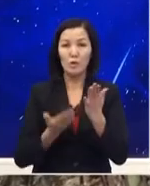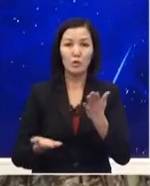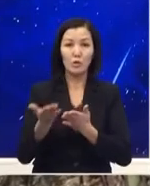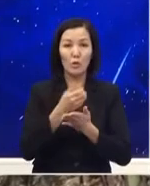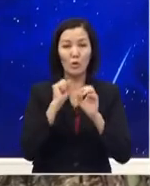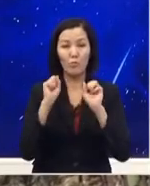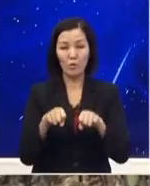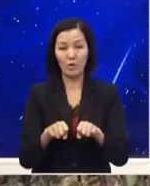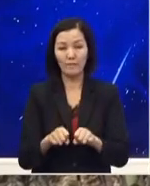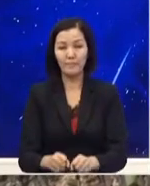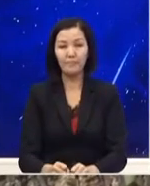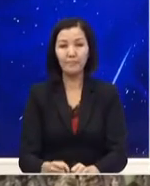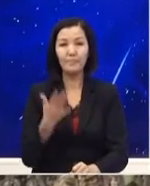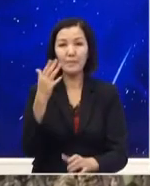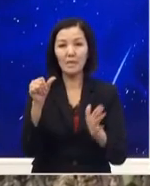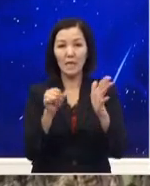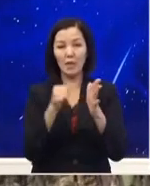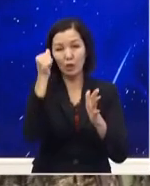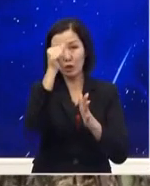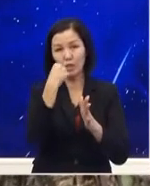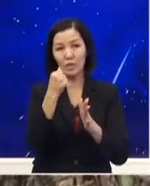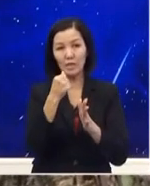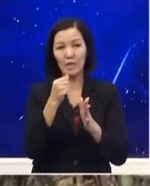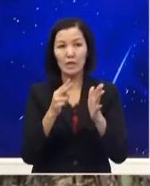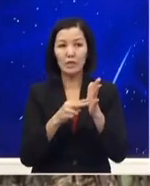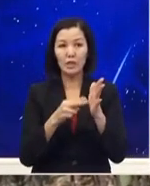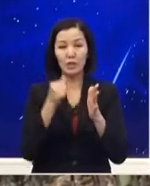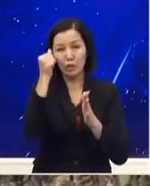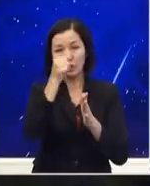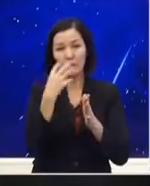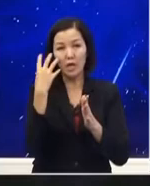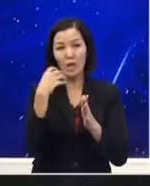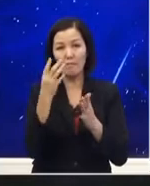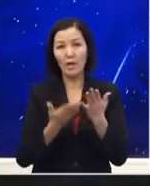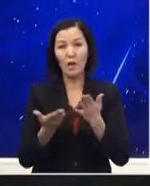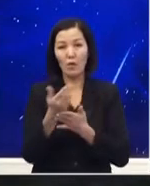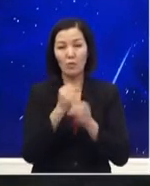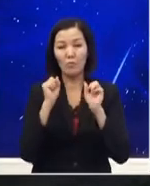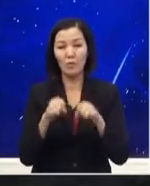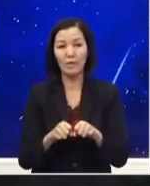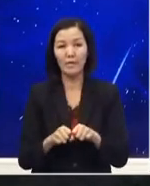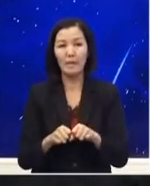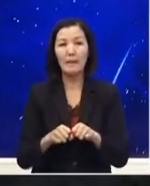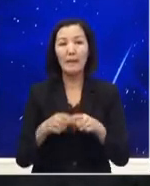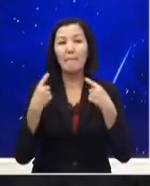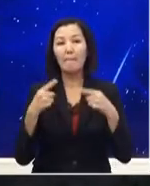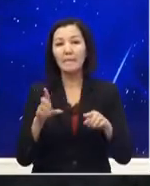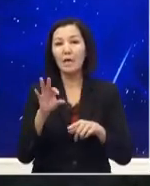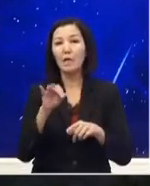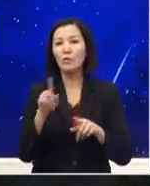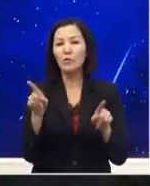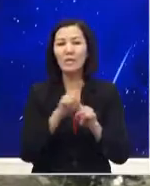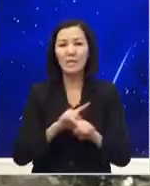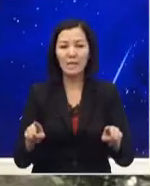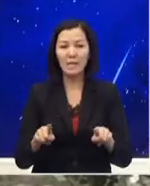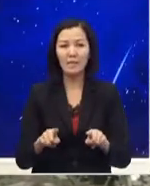алма 5-6 жылы, әйтпесе 7 жылы жеміс береді. Сиверс алмасының өзге сорттардан артықшылығы жетерлік.